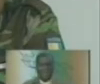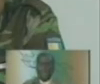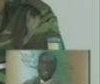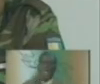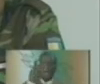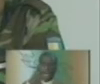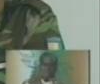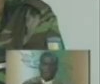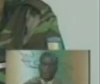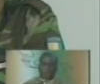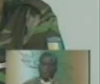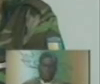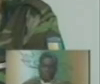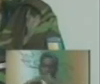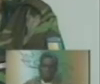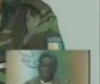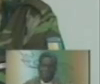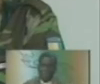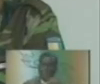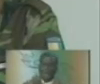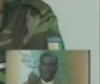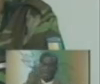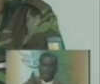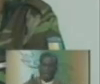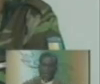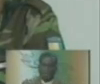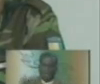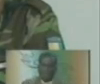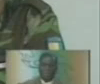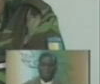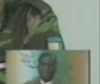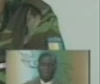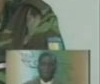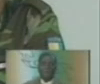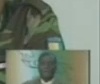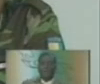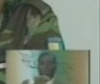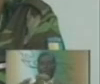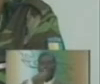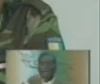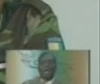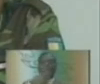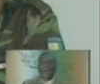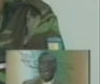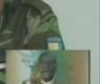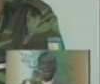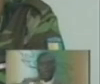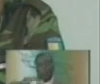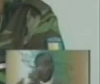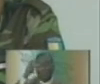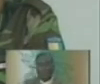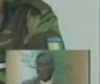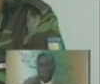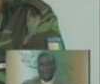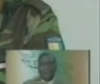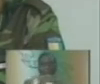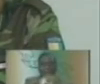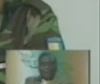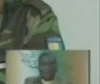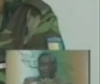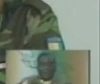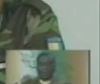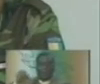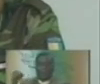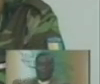blessées. En outre, 9 autres personnes ont été interpellées sur le lieu qui se